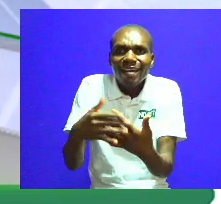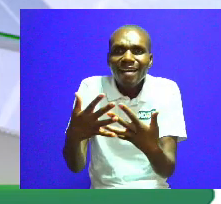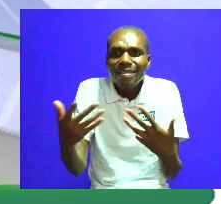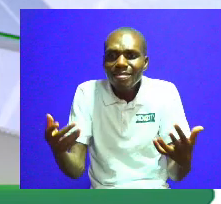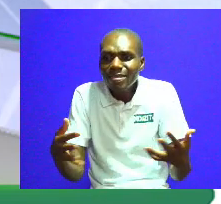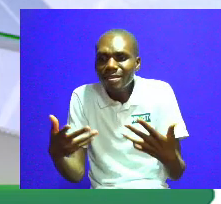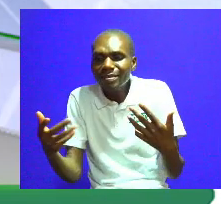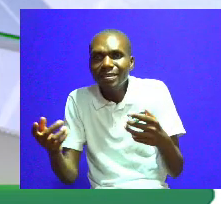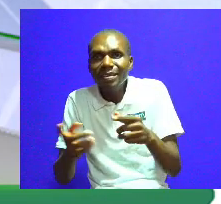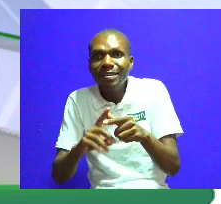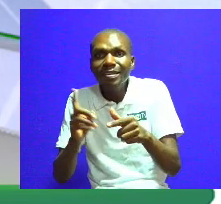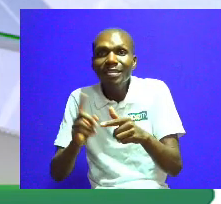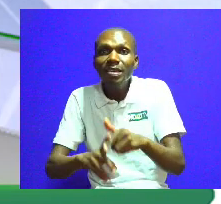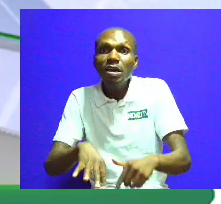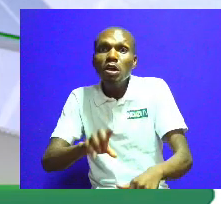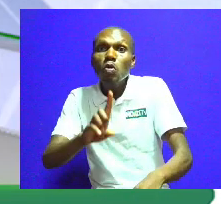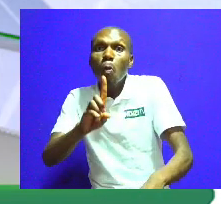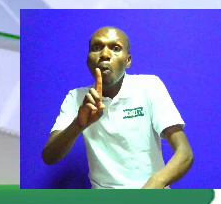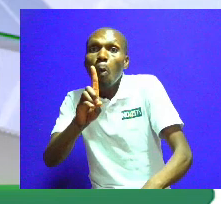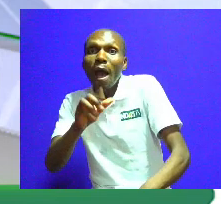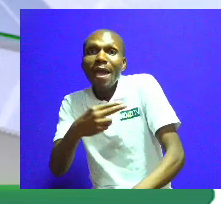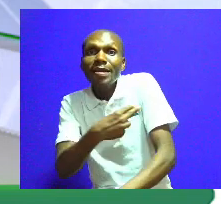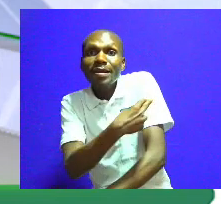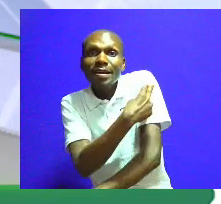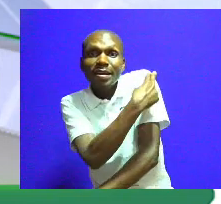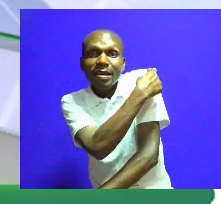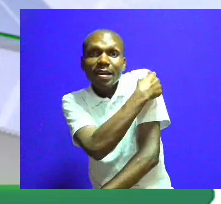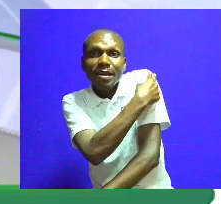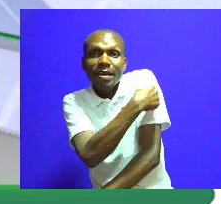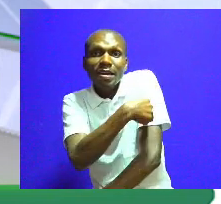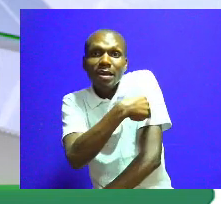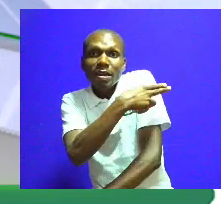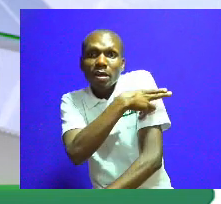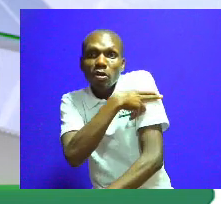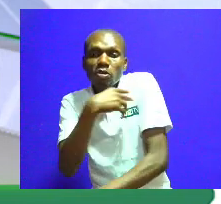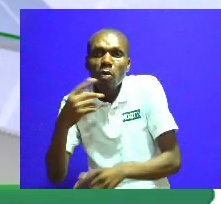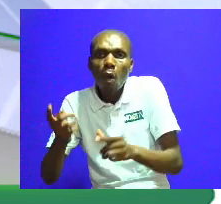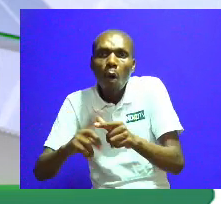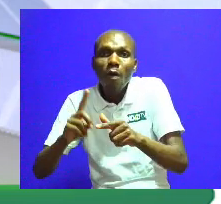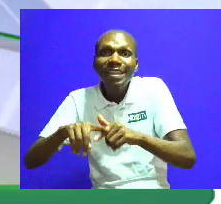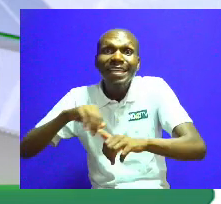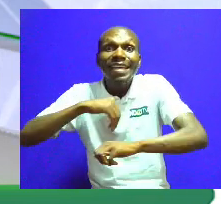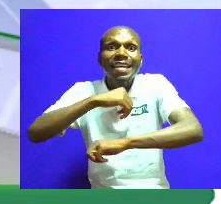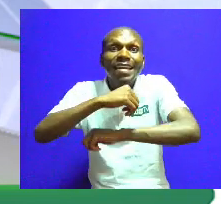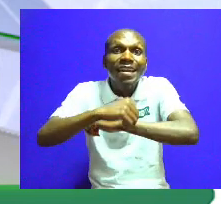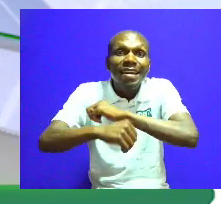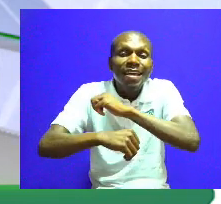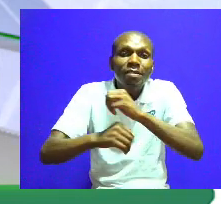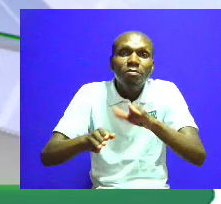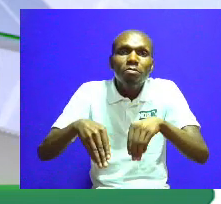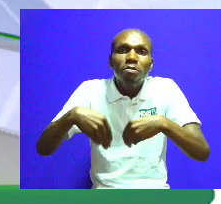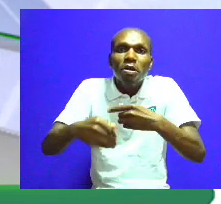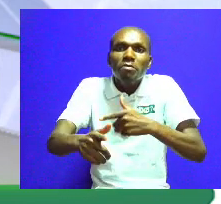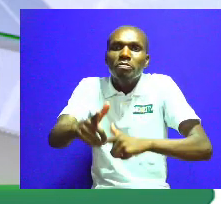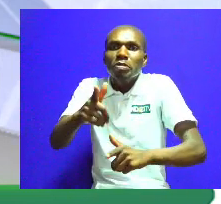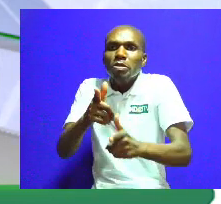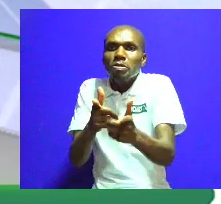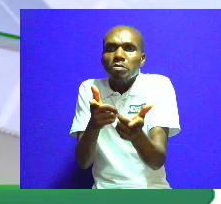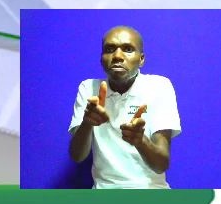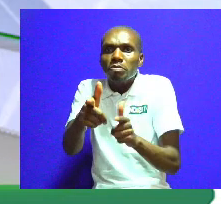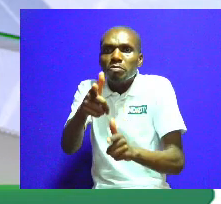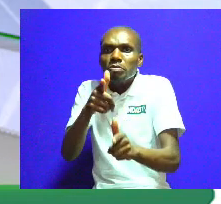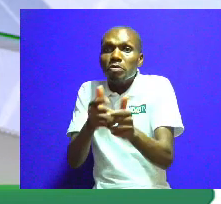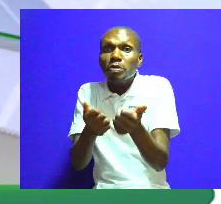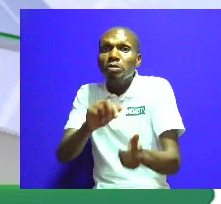bitotane nigenya gitari ya Aga Khan yimukirie egetambukiro nabayo gosokia egali iyo ko bakigotumeka